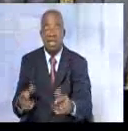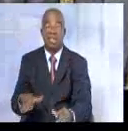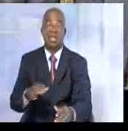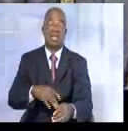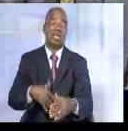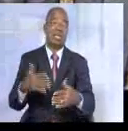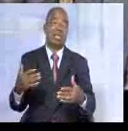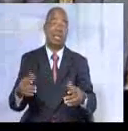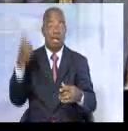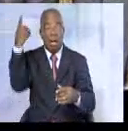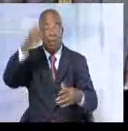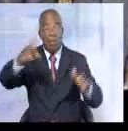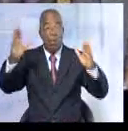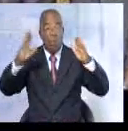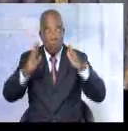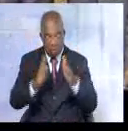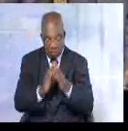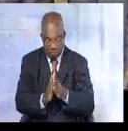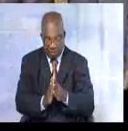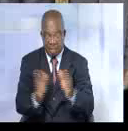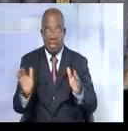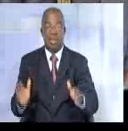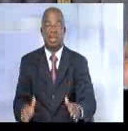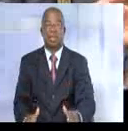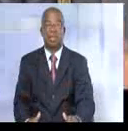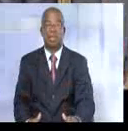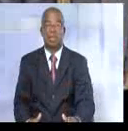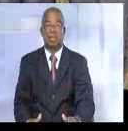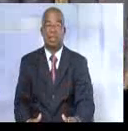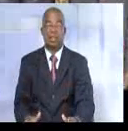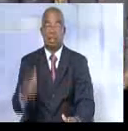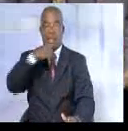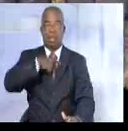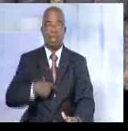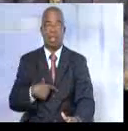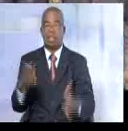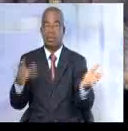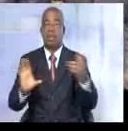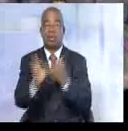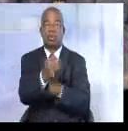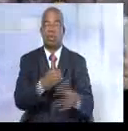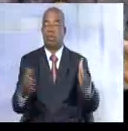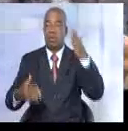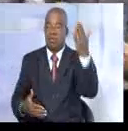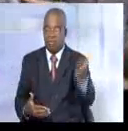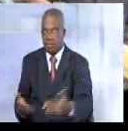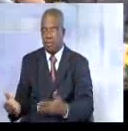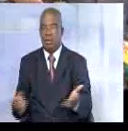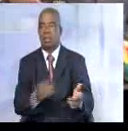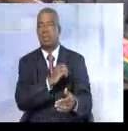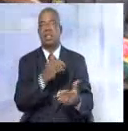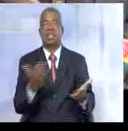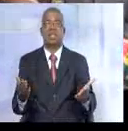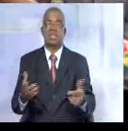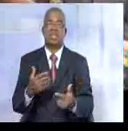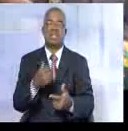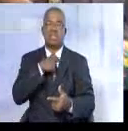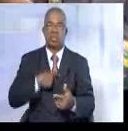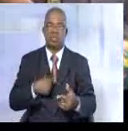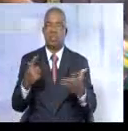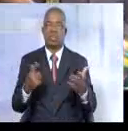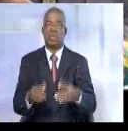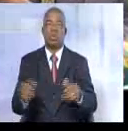que les conditions que nous avons vues d'encadrement, de prise en charge des pèlerins se maintiennent et se renforcent jusqu'à la